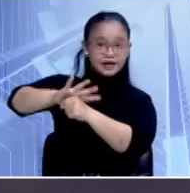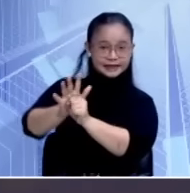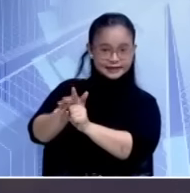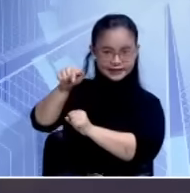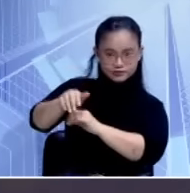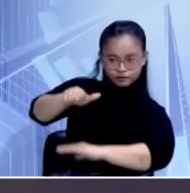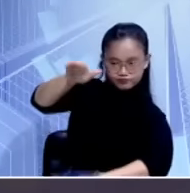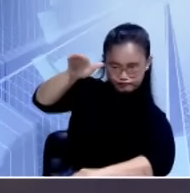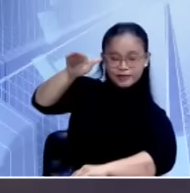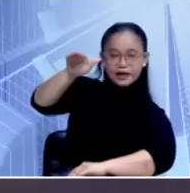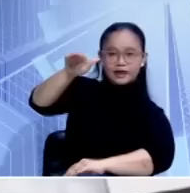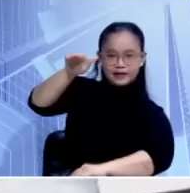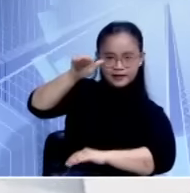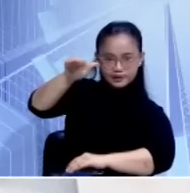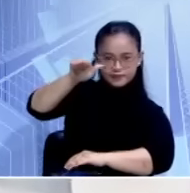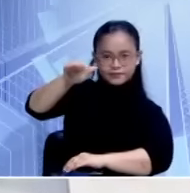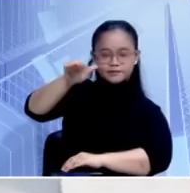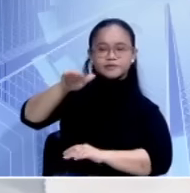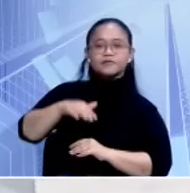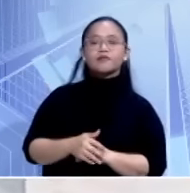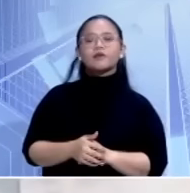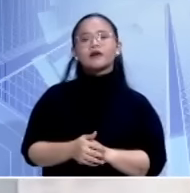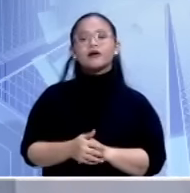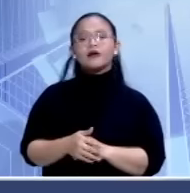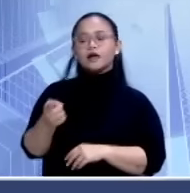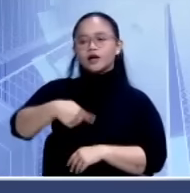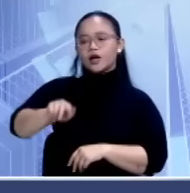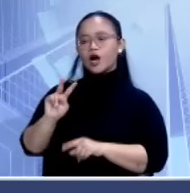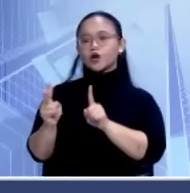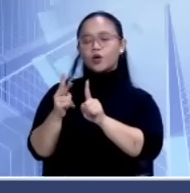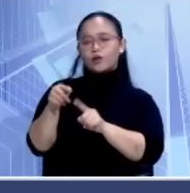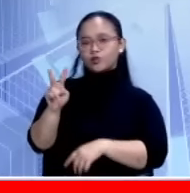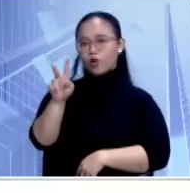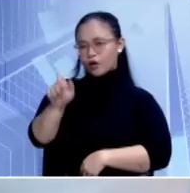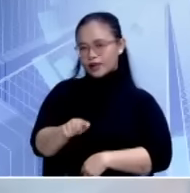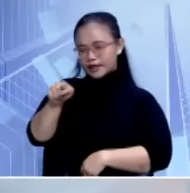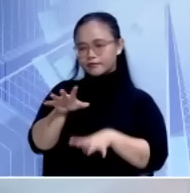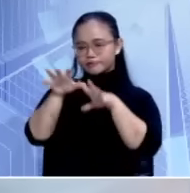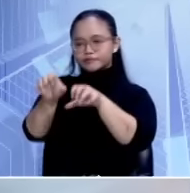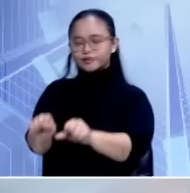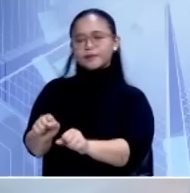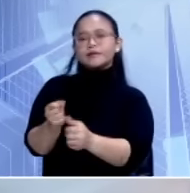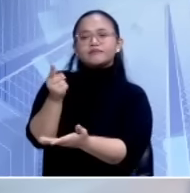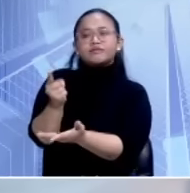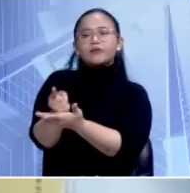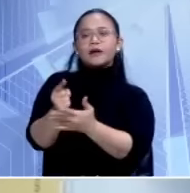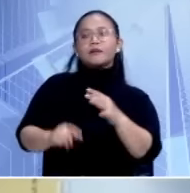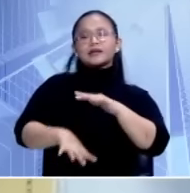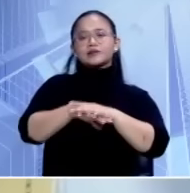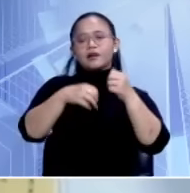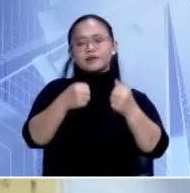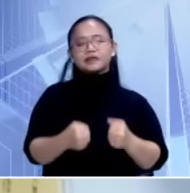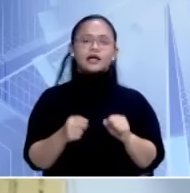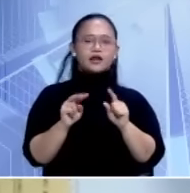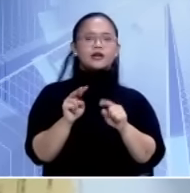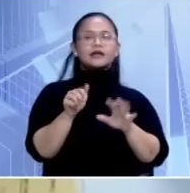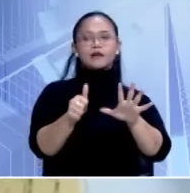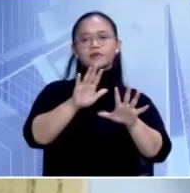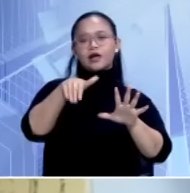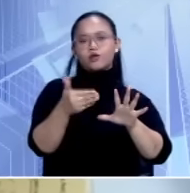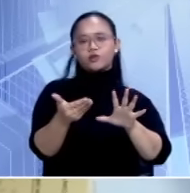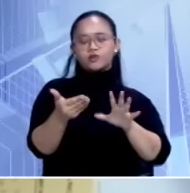tabung yang berukuran 12 kg. Kedua pelaku dijerat dengan pasal berlapis dengan ancaman hukuman 6 tahun penjara. Dari